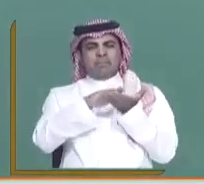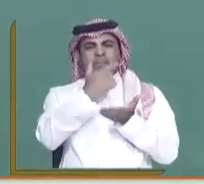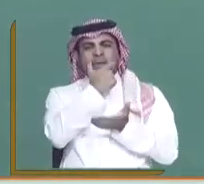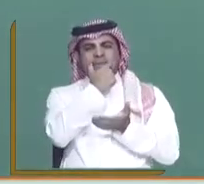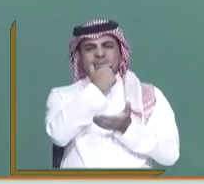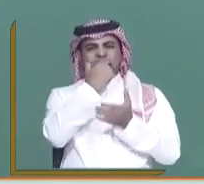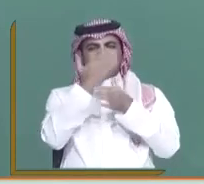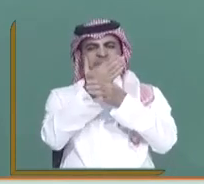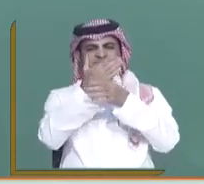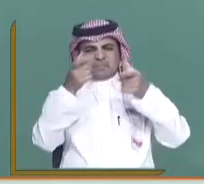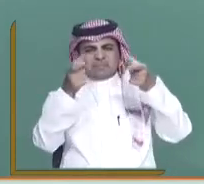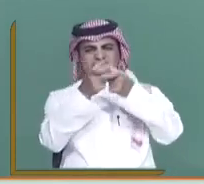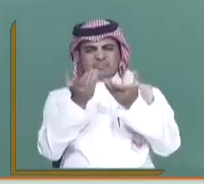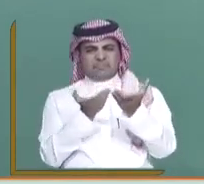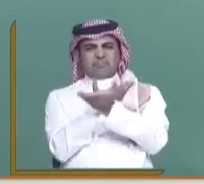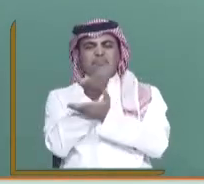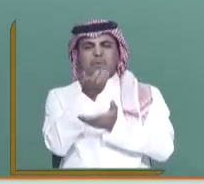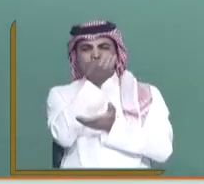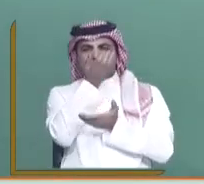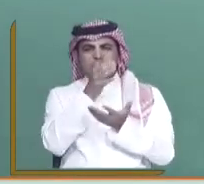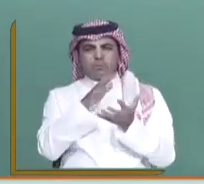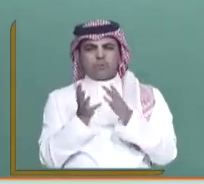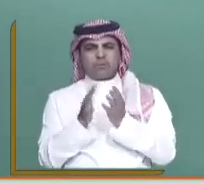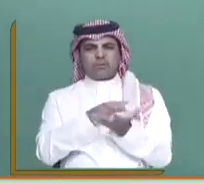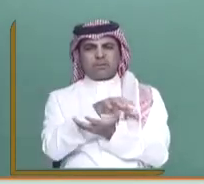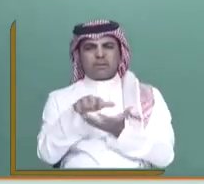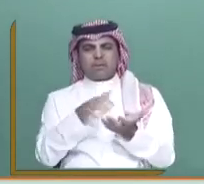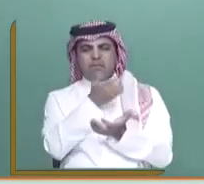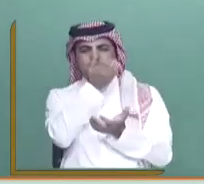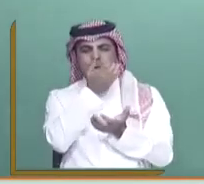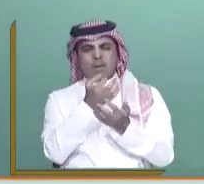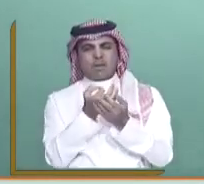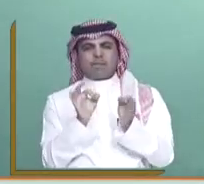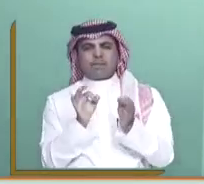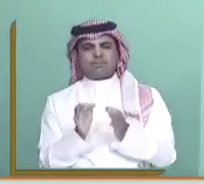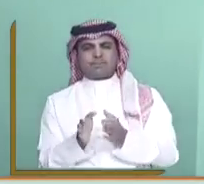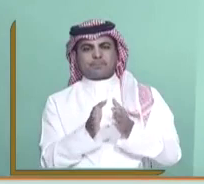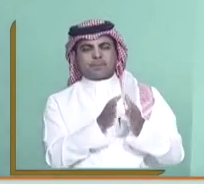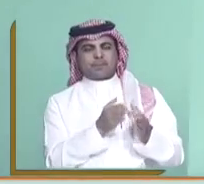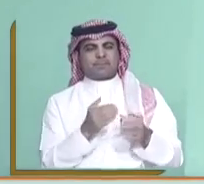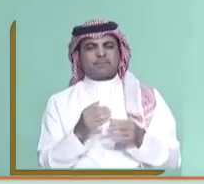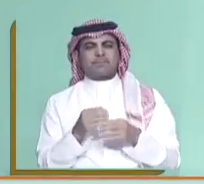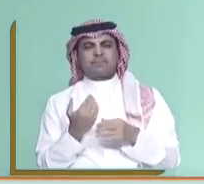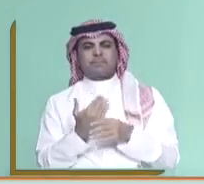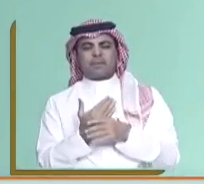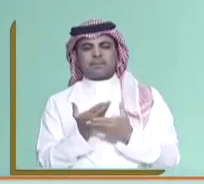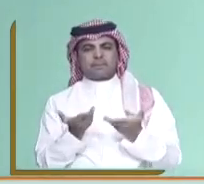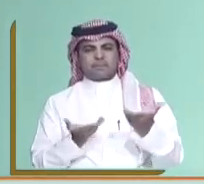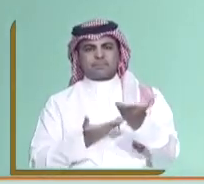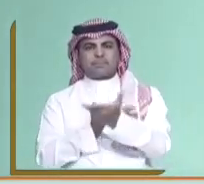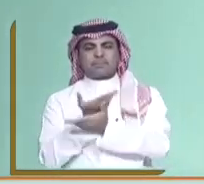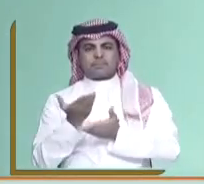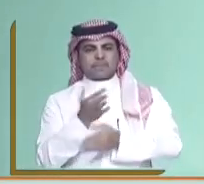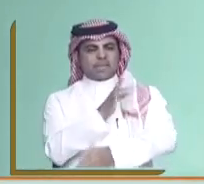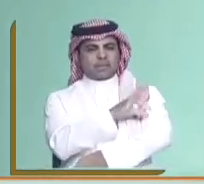الدول والمنظمات لمعالجه تحديات المياه بشكل شمولي وذلك من خلال تبادل وتعزيز